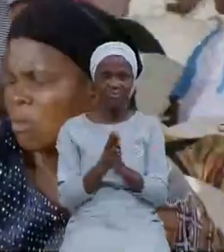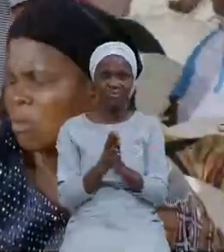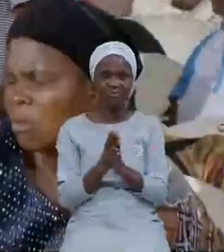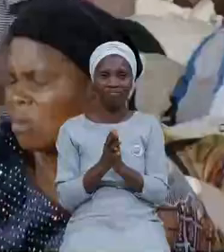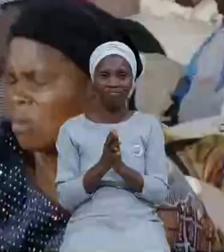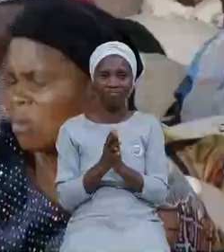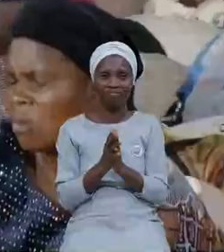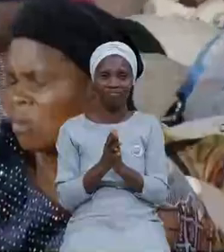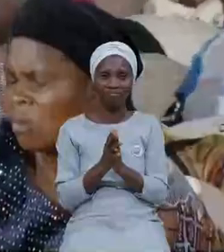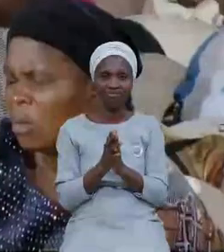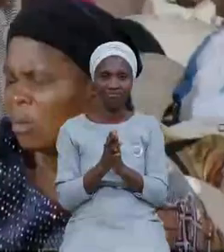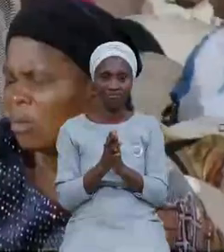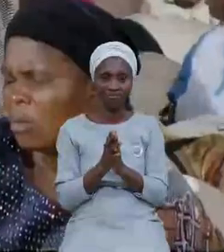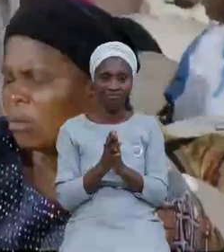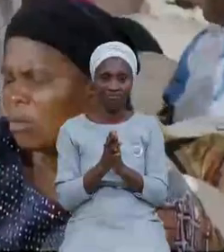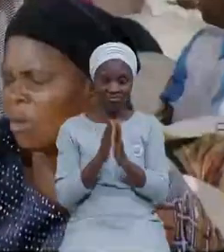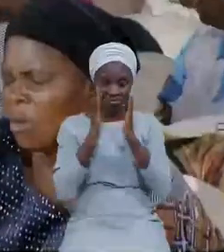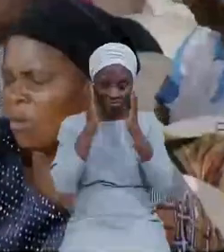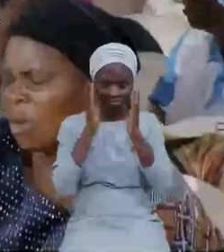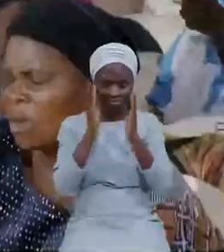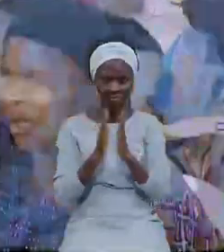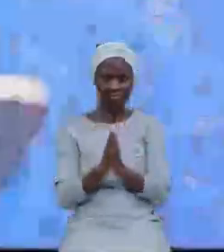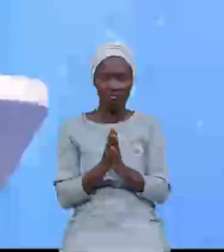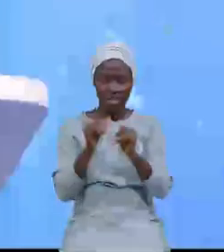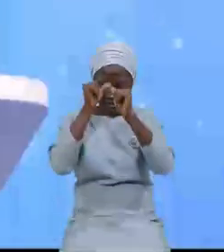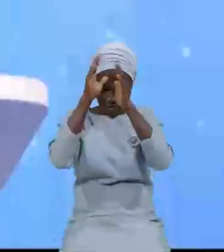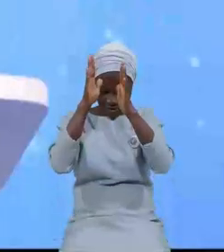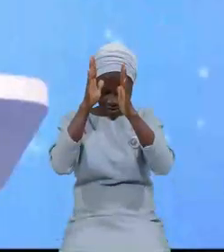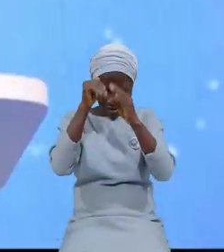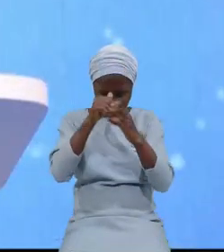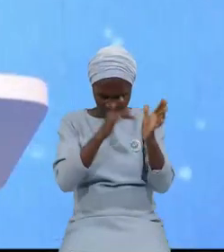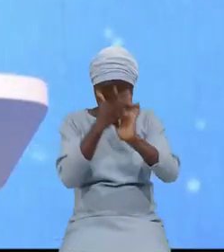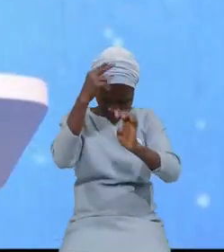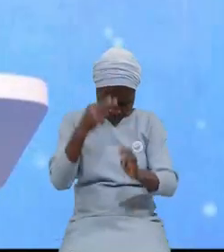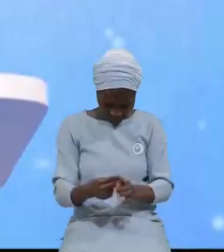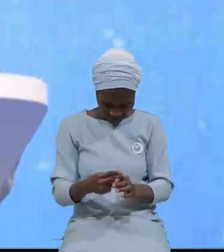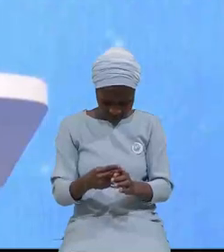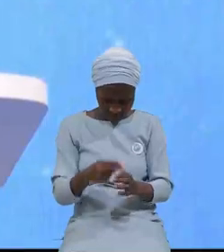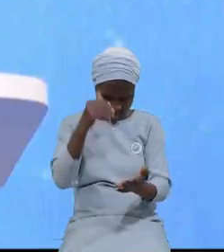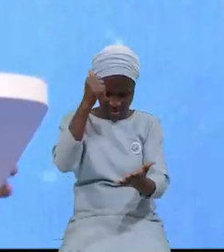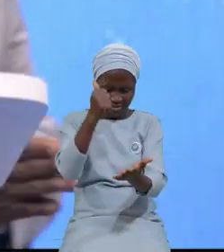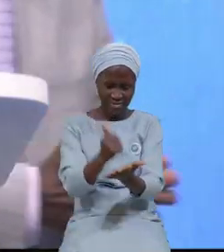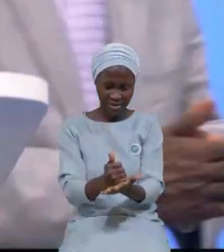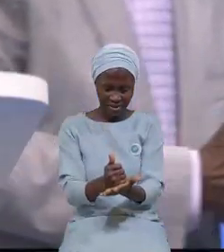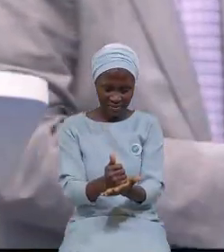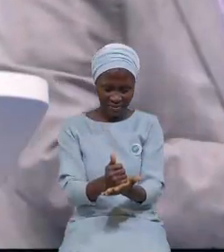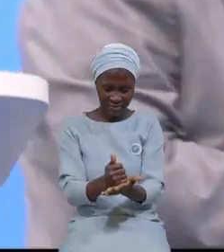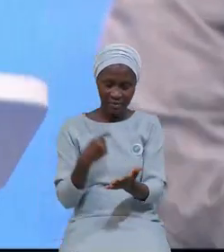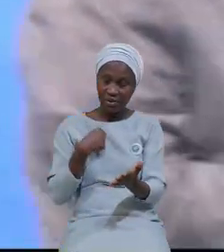conseiller allez vers où les gens sont debout Père au nom de